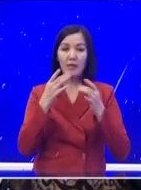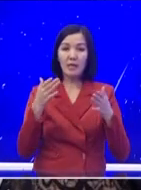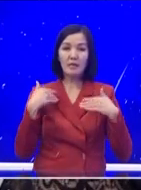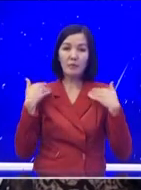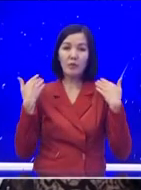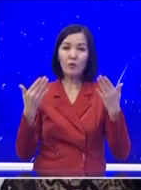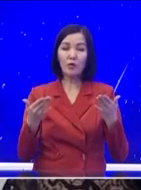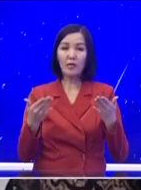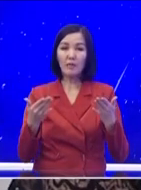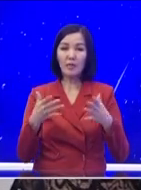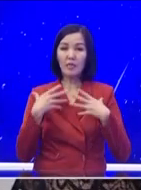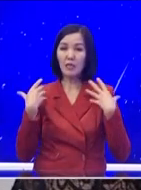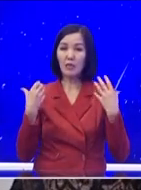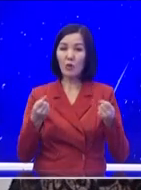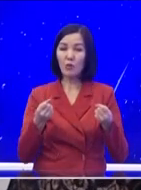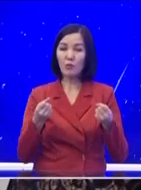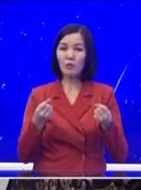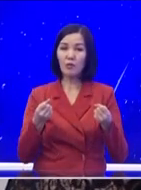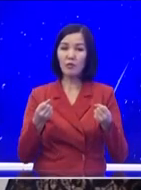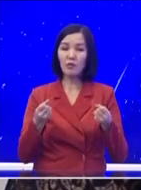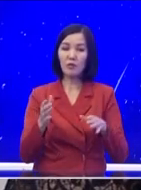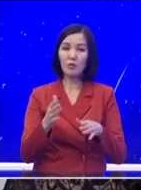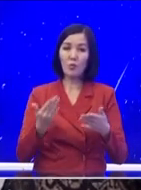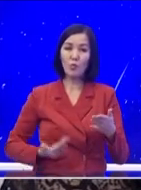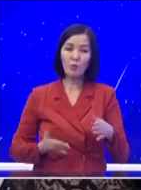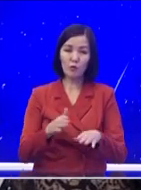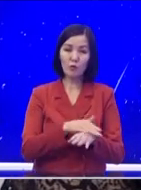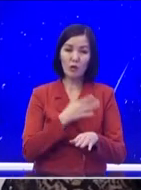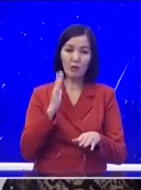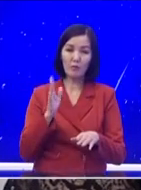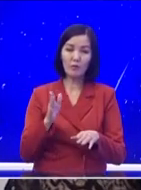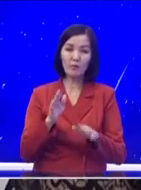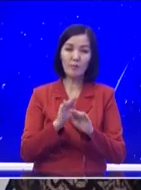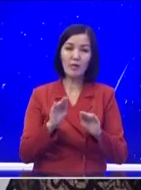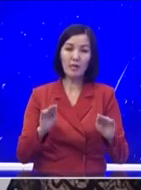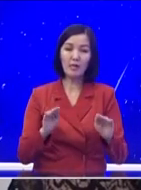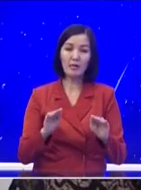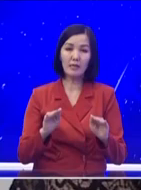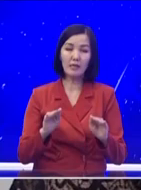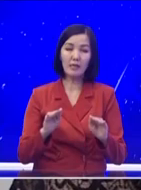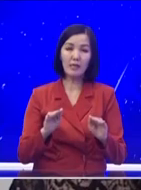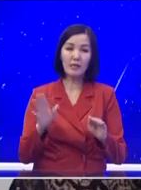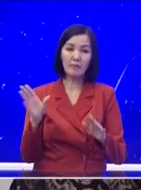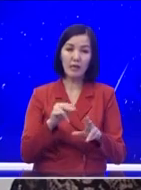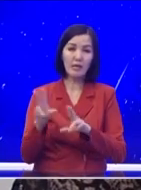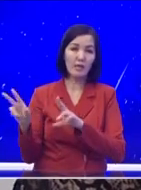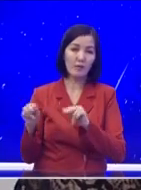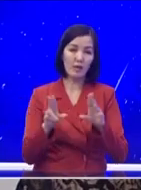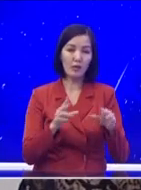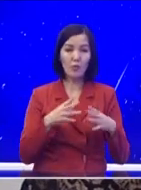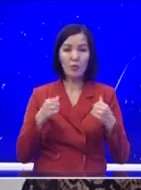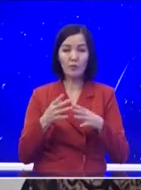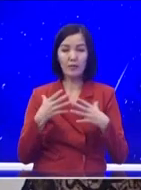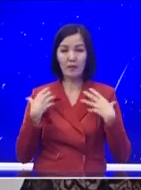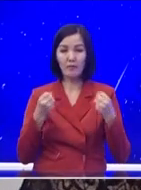құтты болсын, дендері сау болсын, жастары ұзақ болсын, өсіріп жатқан балаларының қызығын көрсін, отбастарына